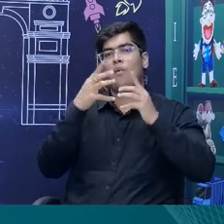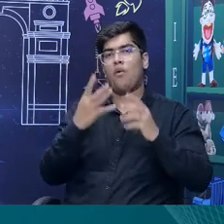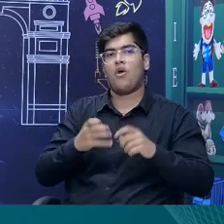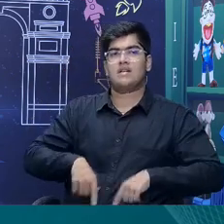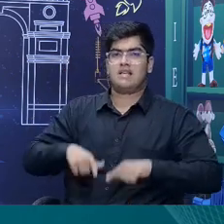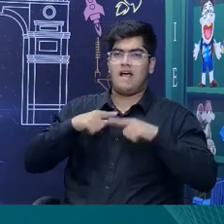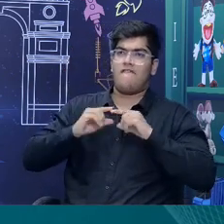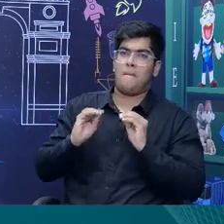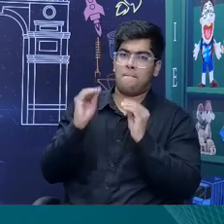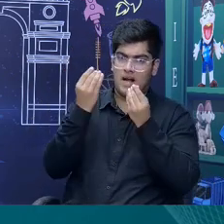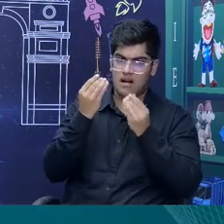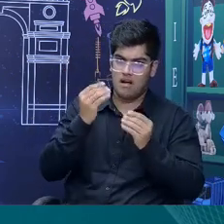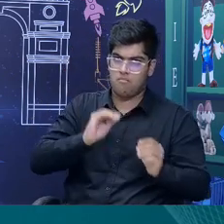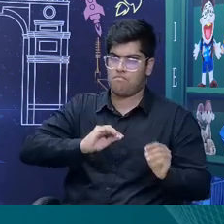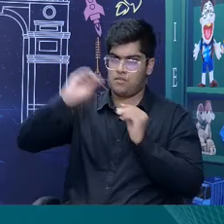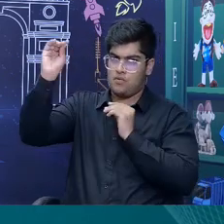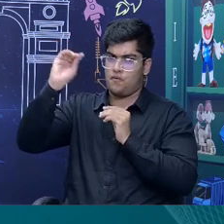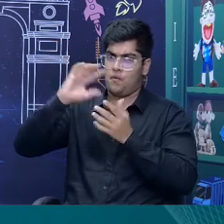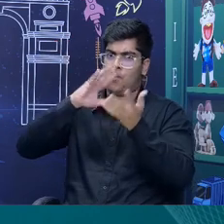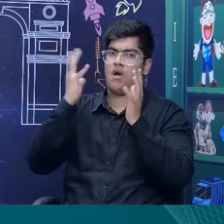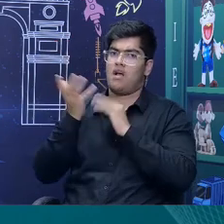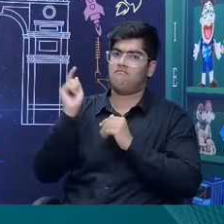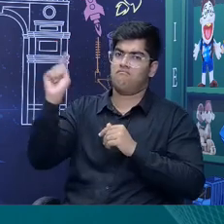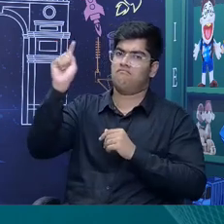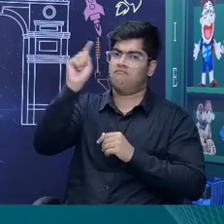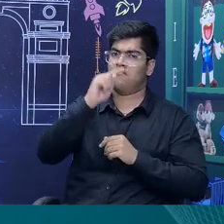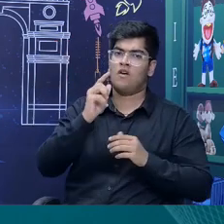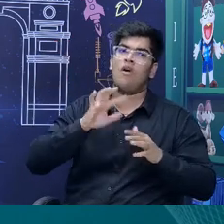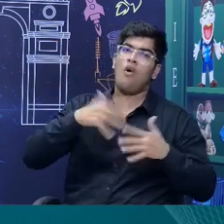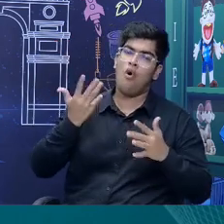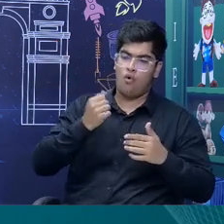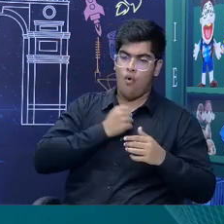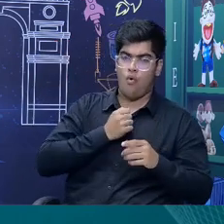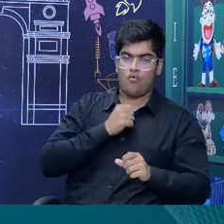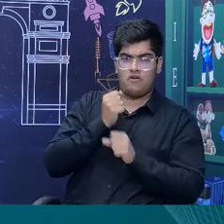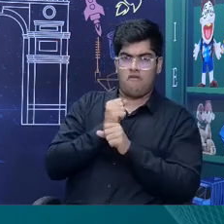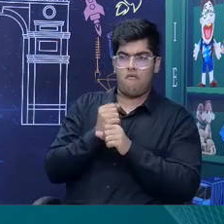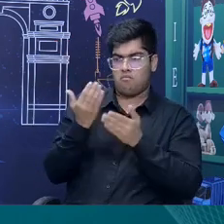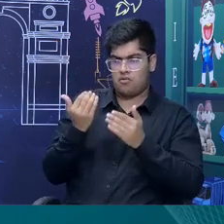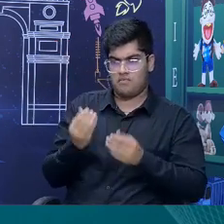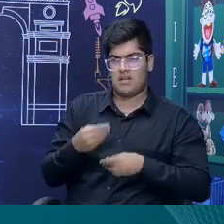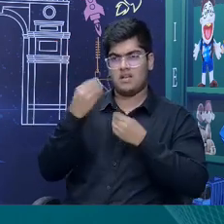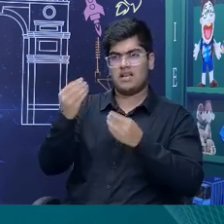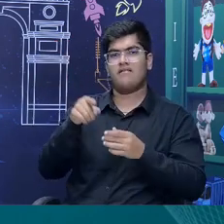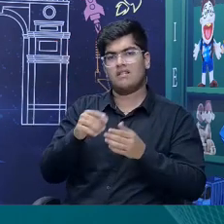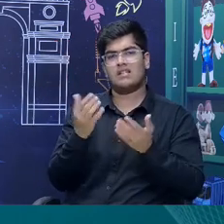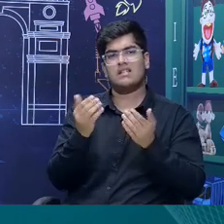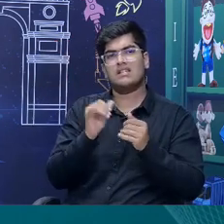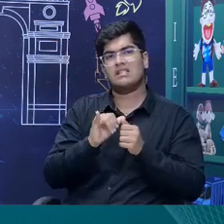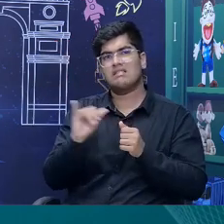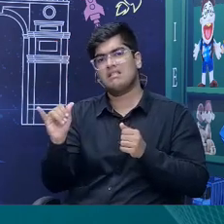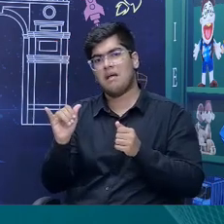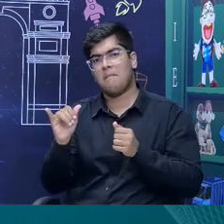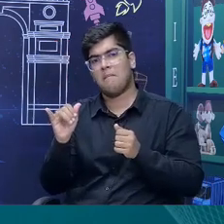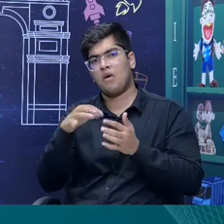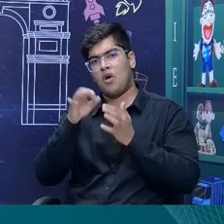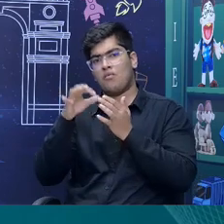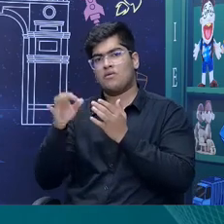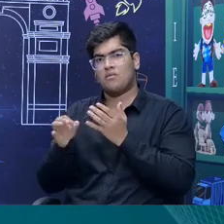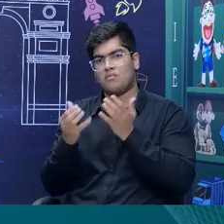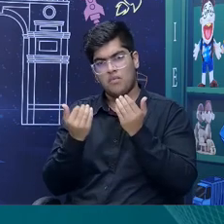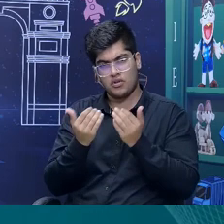ऑफ लिविंग और डेट इस वही दे आर गोइंग तू डीज कंट्रीज और दें आर गवर्नमेंट प्रोवाइड सिमी फैसेलिटीज सो डेट इस हो